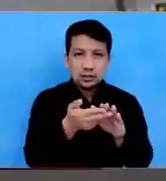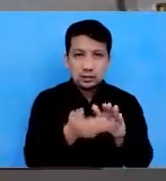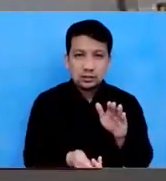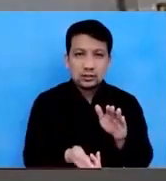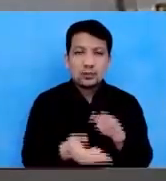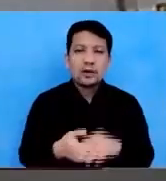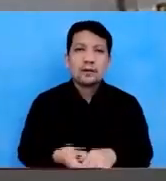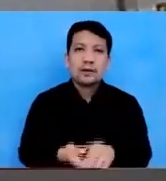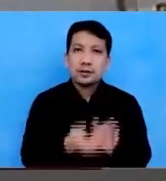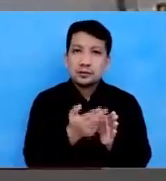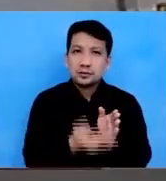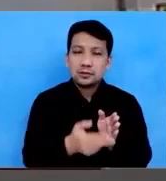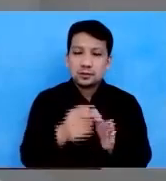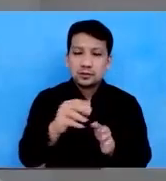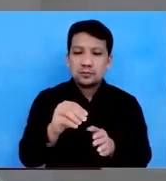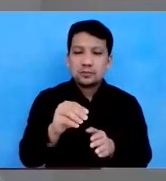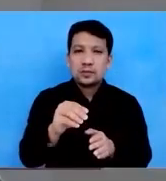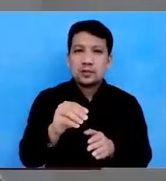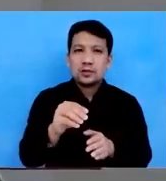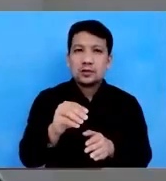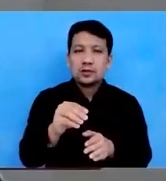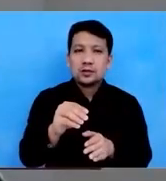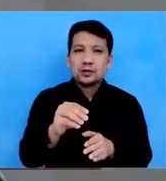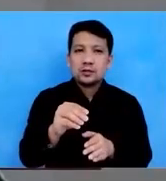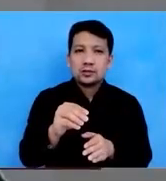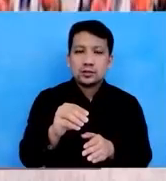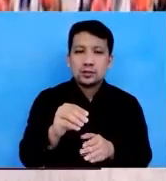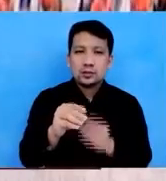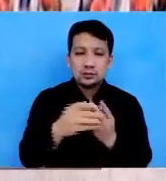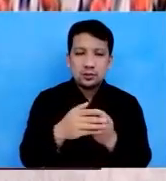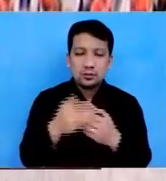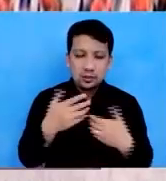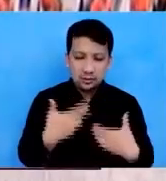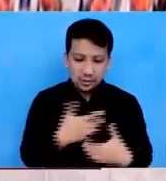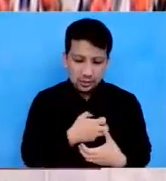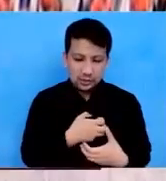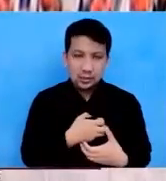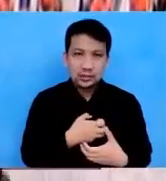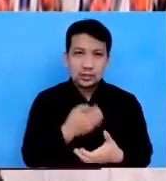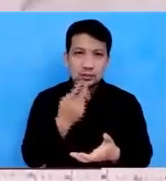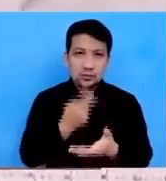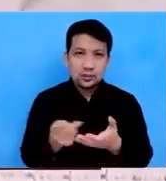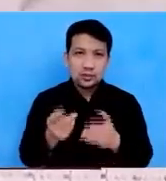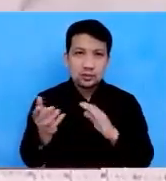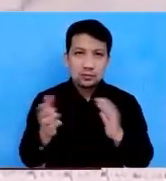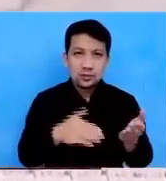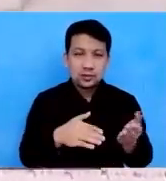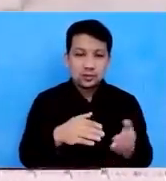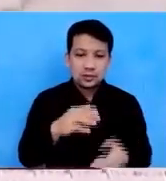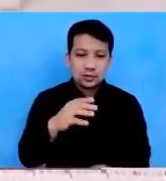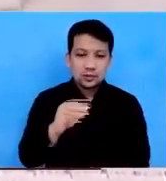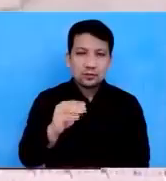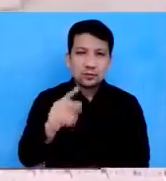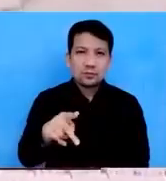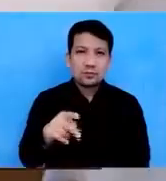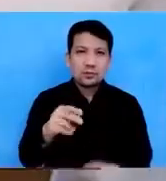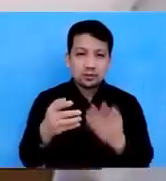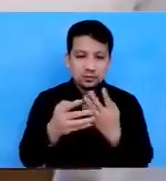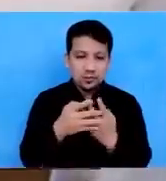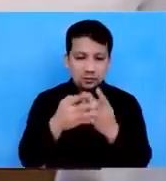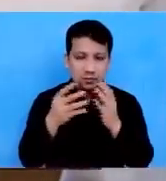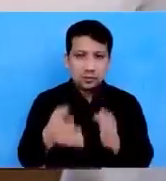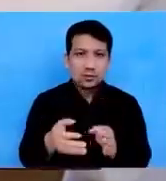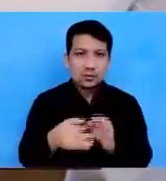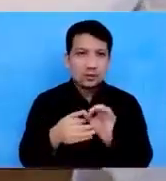NBP Hospital, atake sa puso at respiratory failure ang mga pangunahing dahilan ng pagkasawi ng NBP inmates. Pero sa ngayon ay hindi